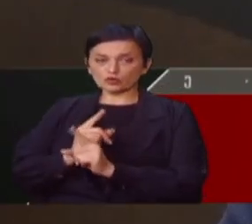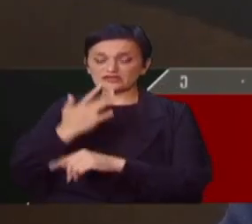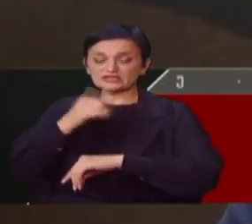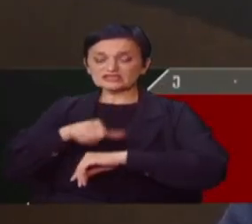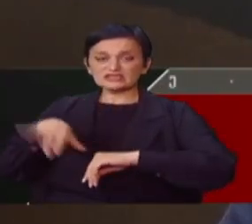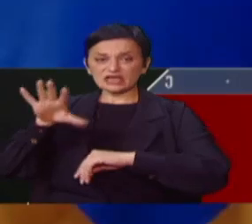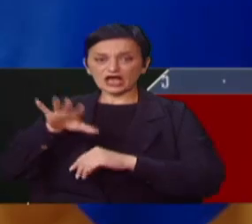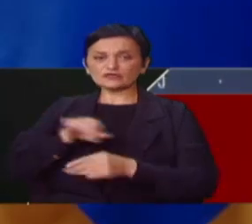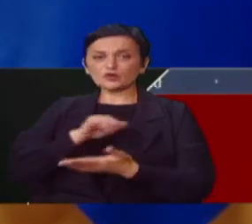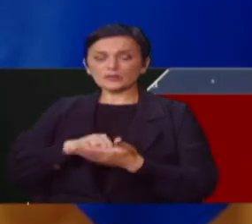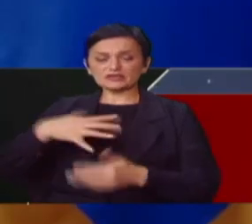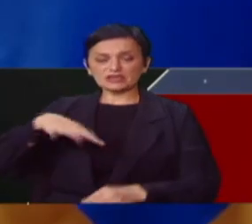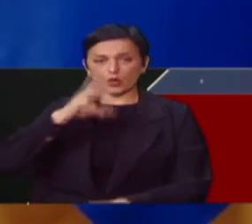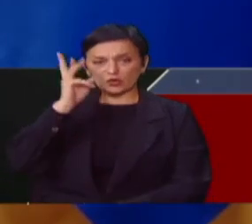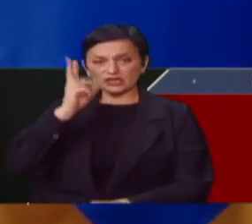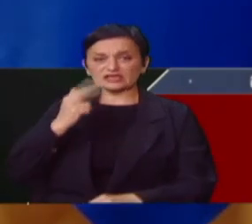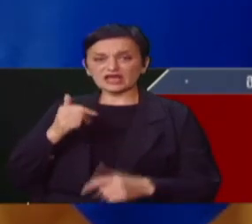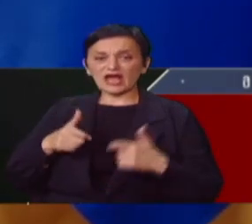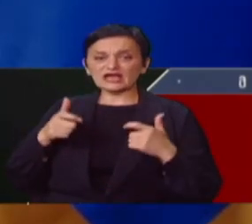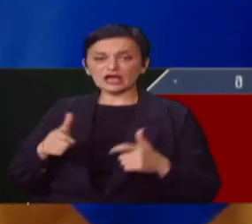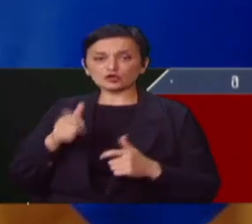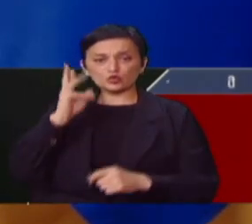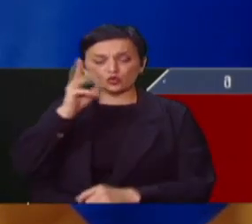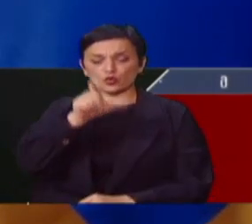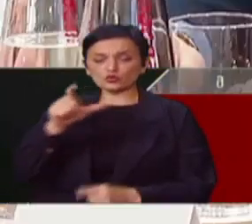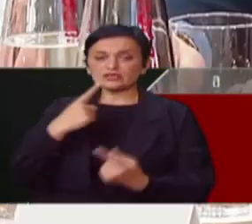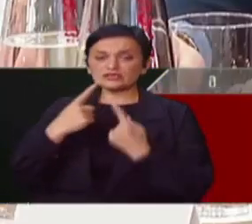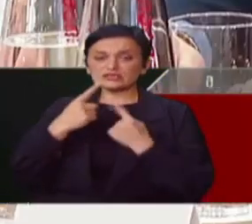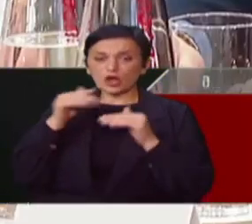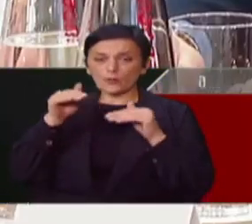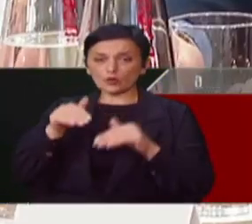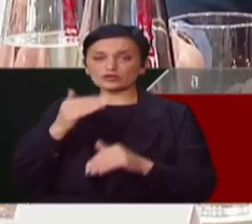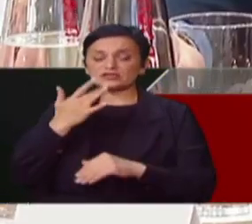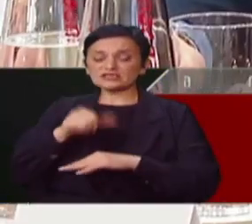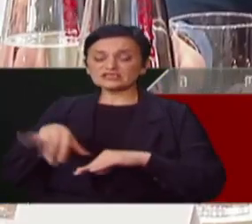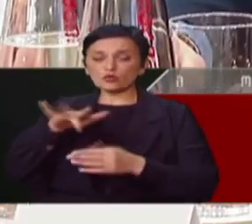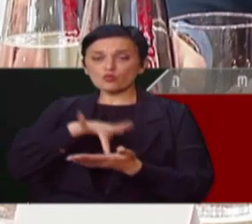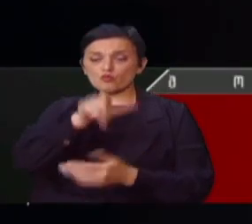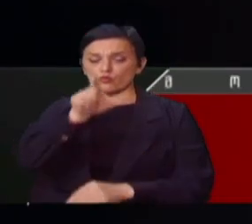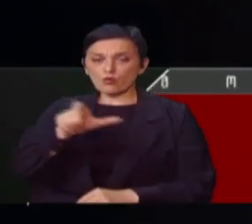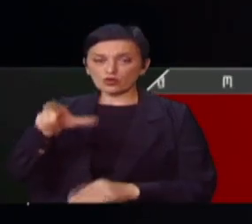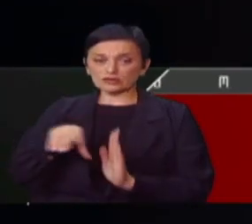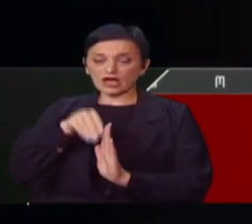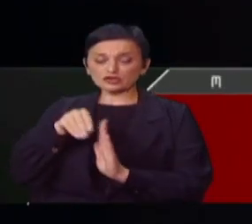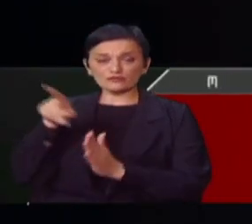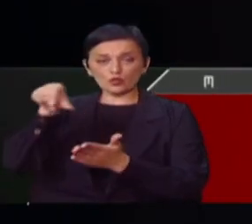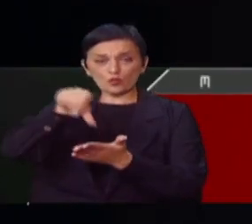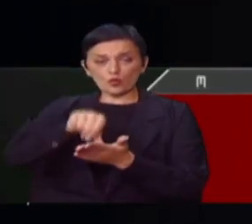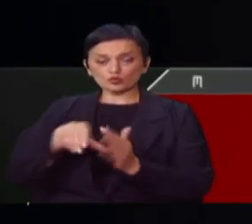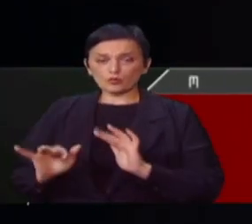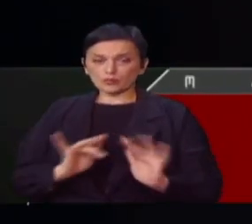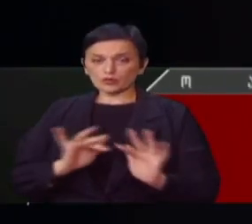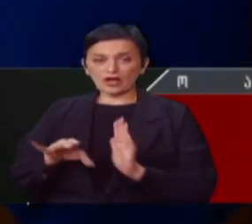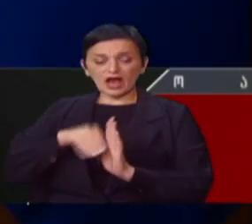საზღვარგარეთ აკრედიტებული საქართველოს ელჩები და გენერალური კონსულები. საუბარი შეეხო საზღვარგარეთ ყოფი საქართველოს მოქალაქეების არჩევნებში მონაწილეობის